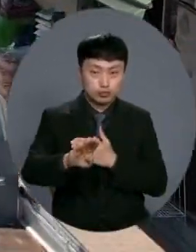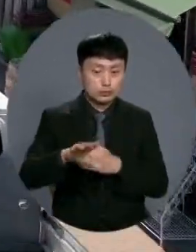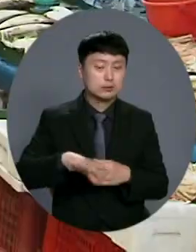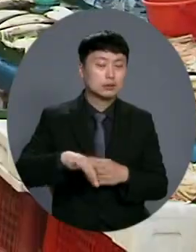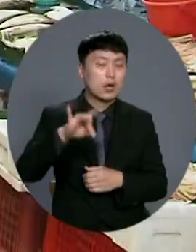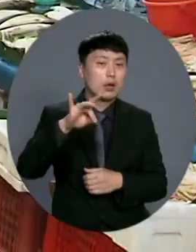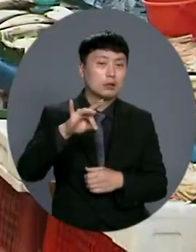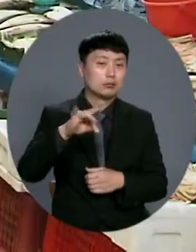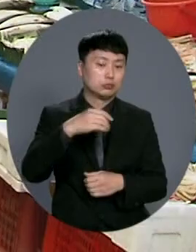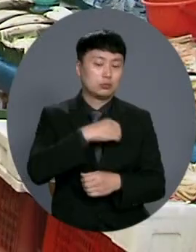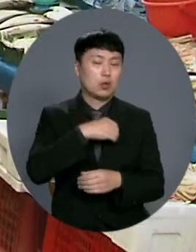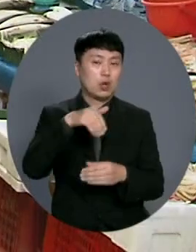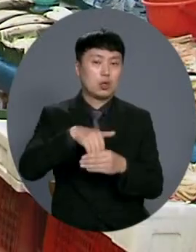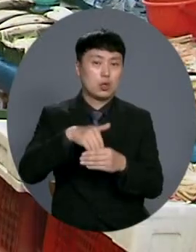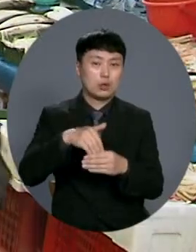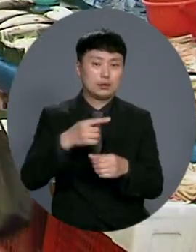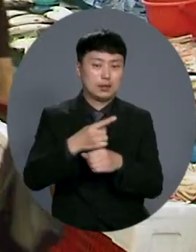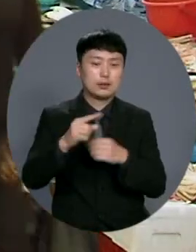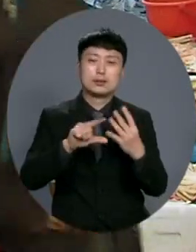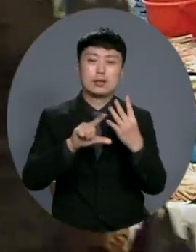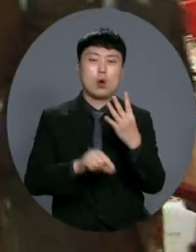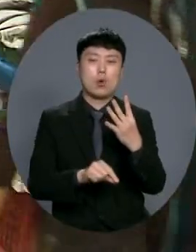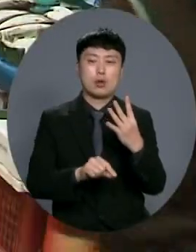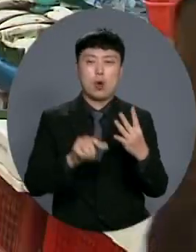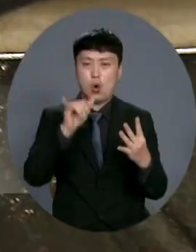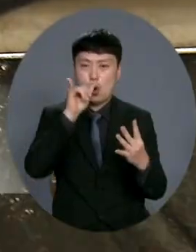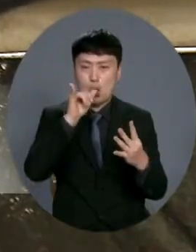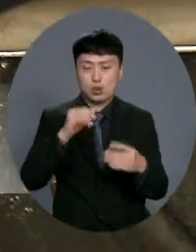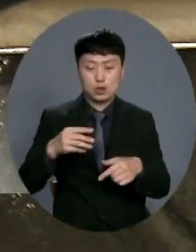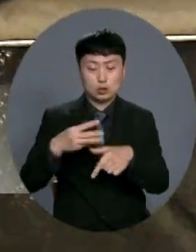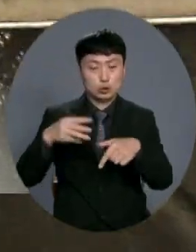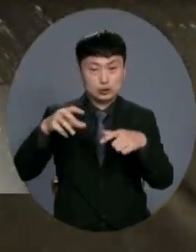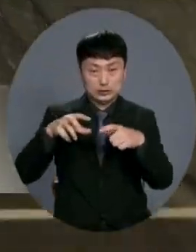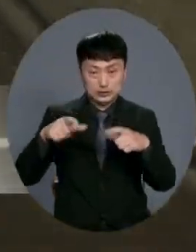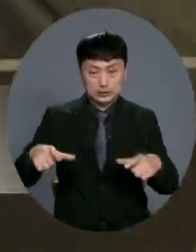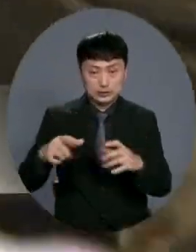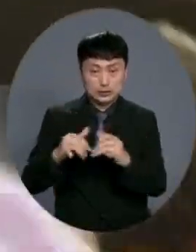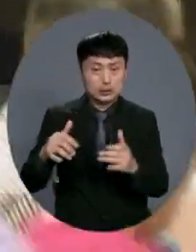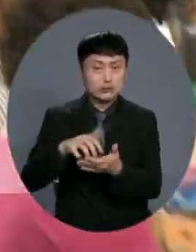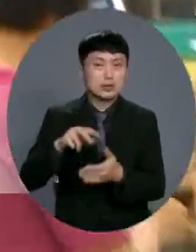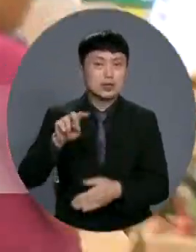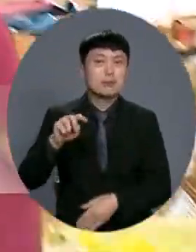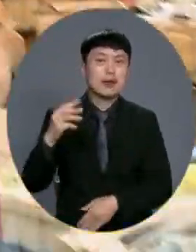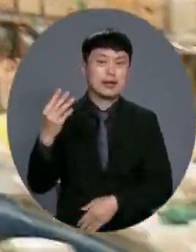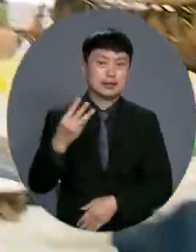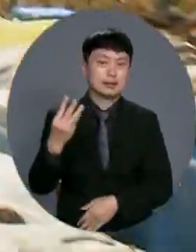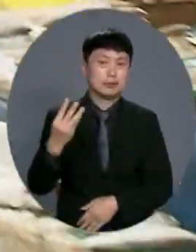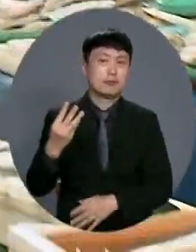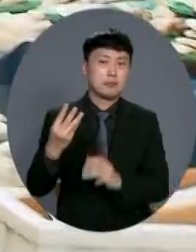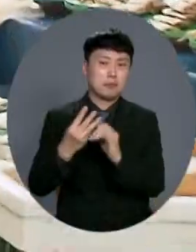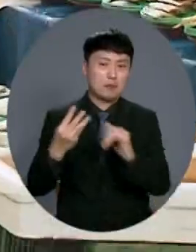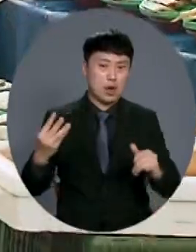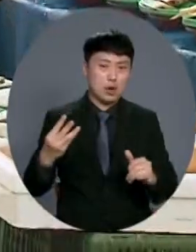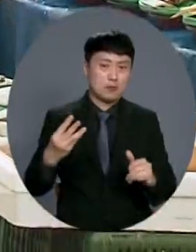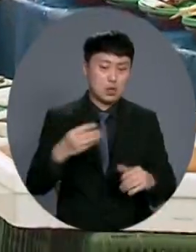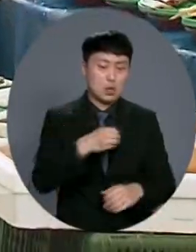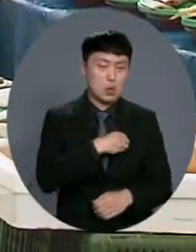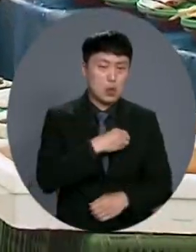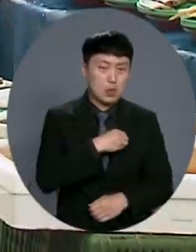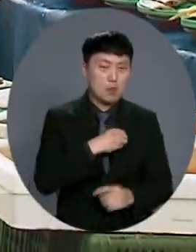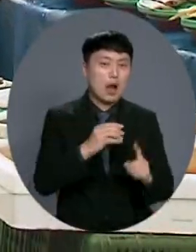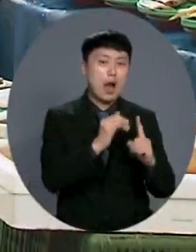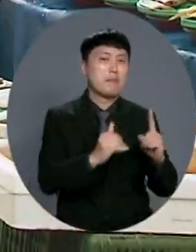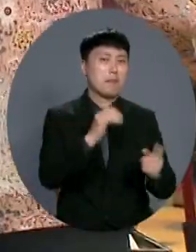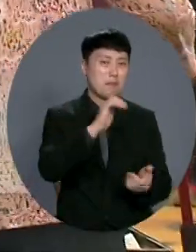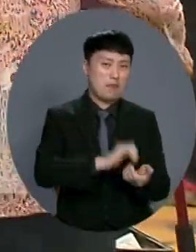선거를 내년 4월 7입니다 군위군 인구는 2천여명으로 국회의원 한 명을 뽑을 수 있는 단독 선거구가